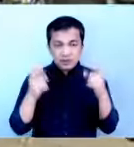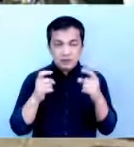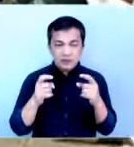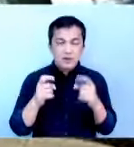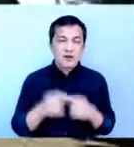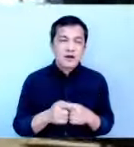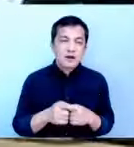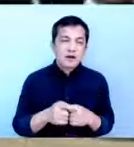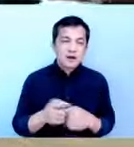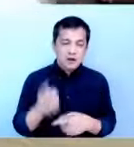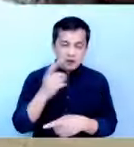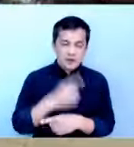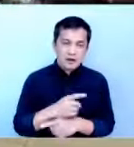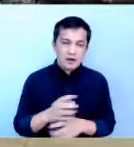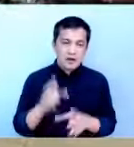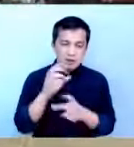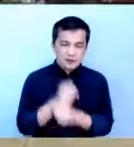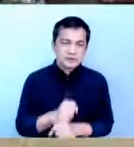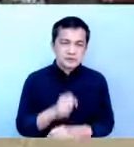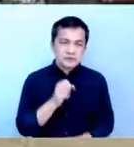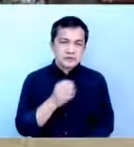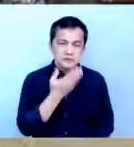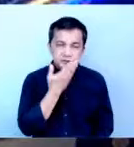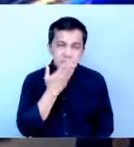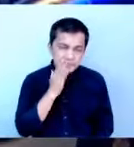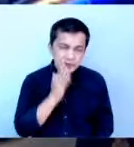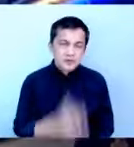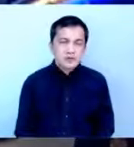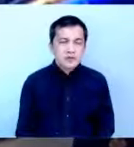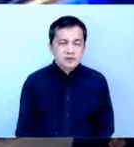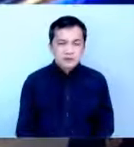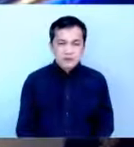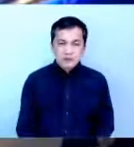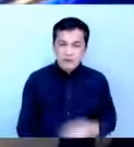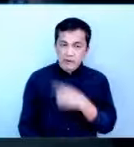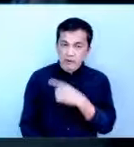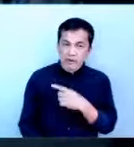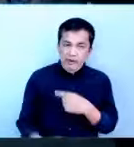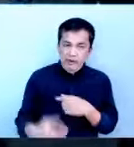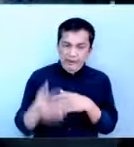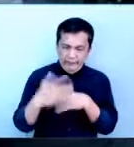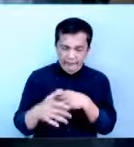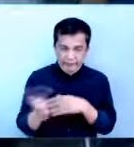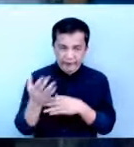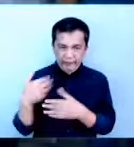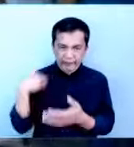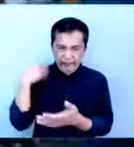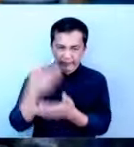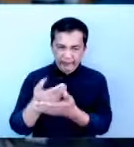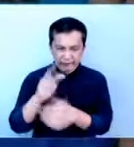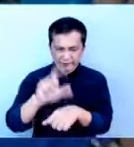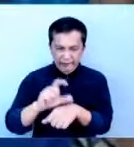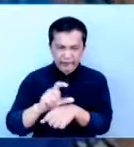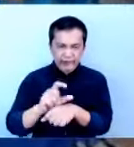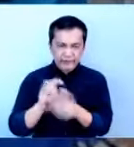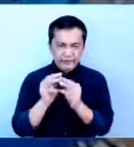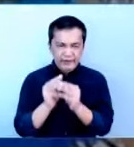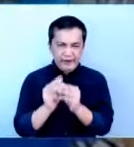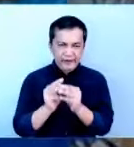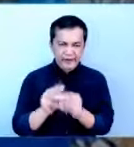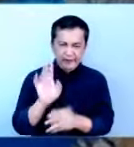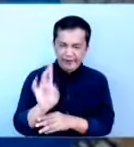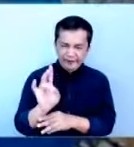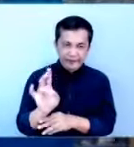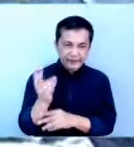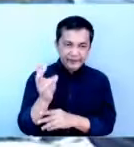ng pagtatapos ng Ramadan. Madaling araw kanina nang magsimulang magsidatingan sa moske ang mga kapatid nating Muslim bago mag-alas 7 nang simulan